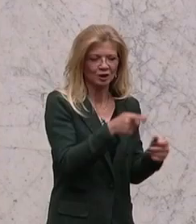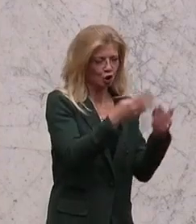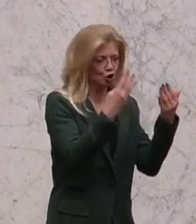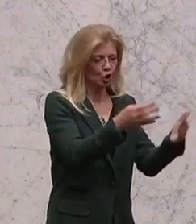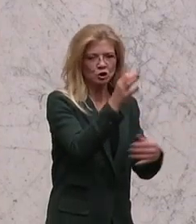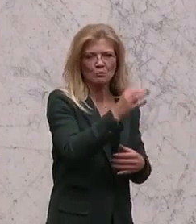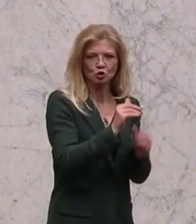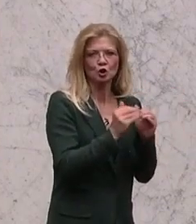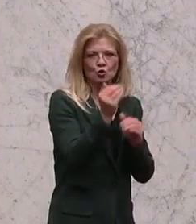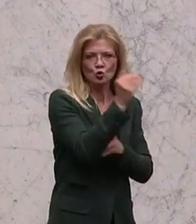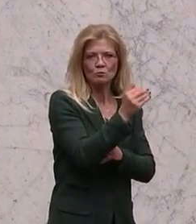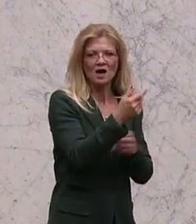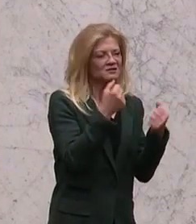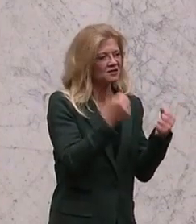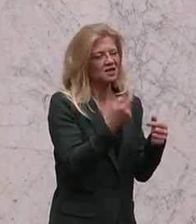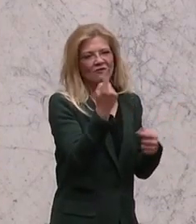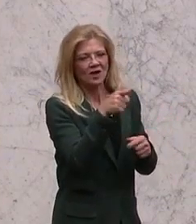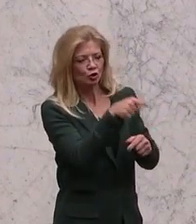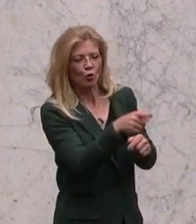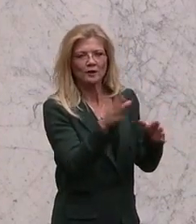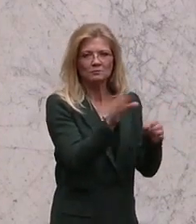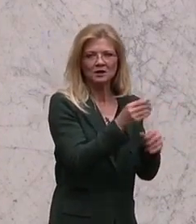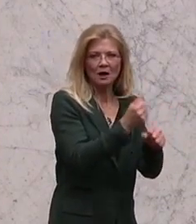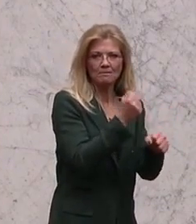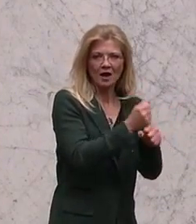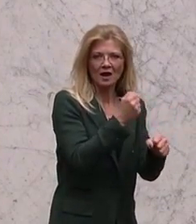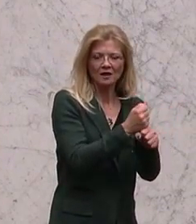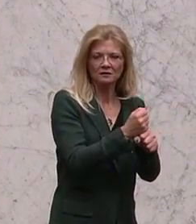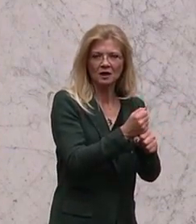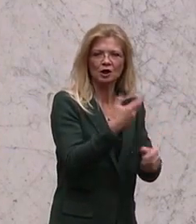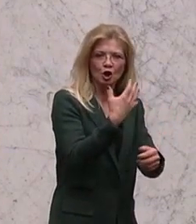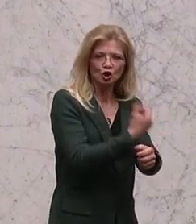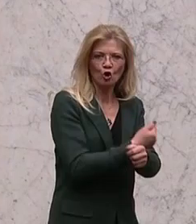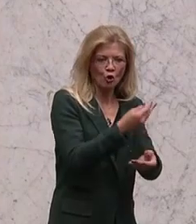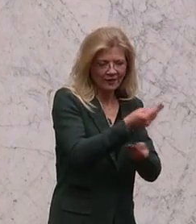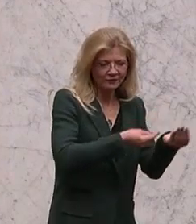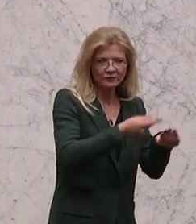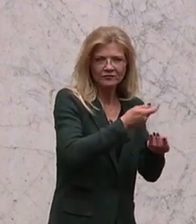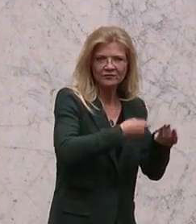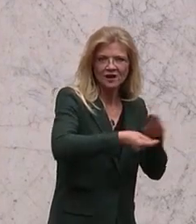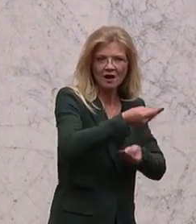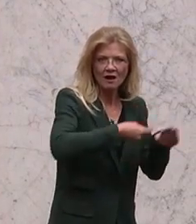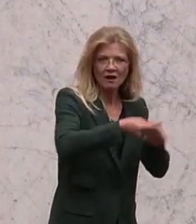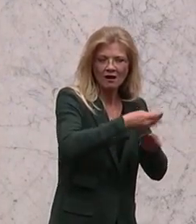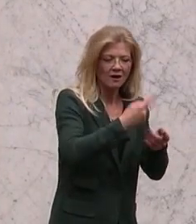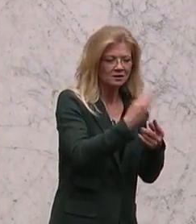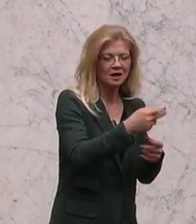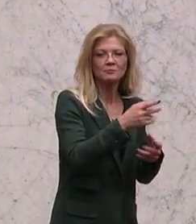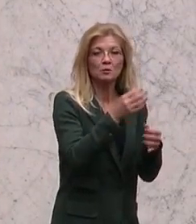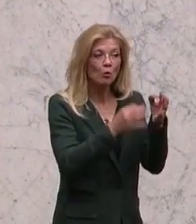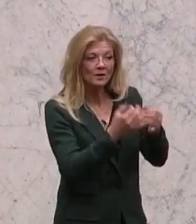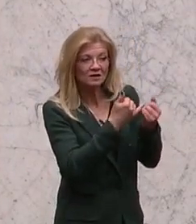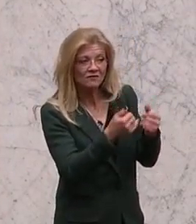dass jeder Drogendealer, der versucht, Drogen an andere weiterzuverkaufen, dies in der Absicht macht, daraus